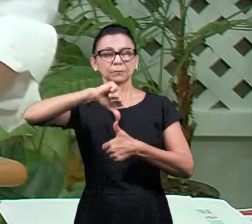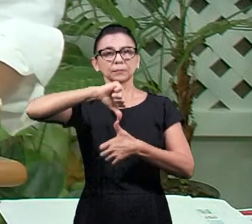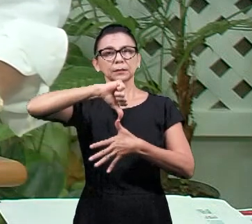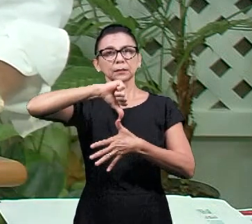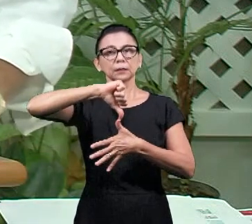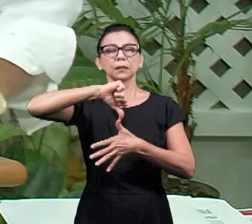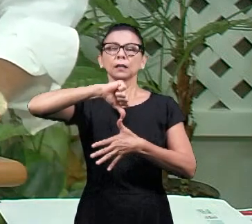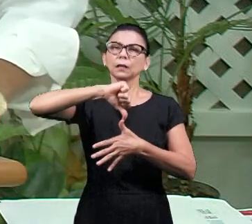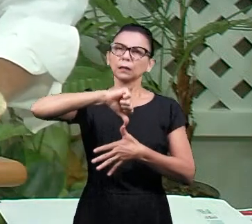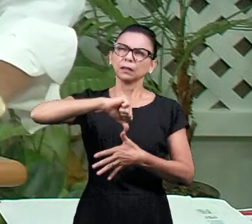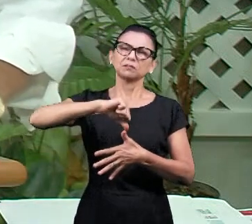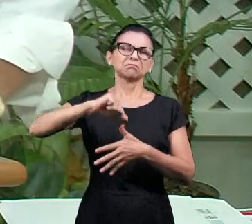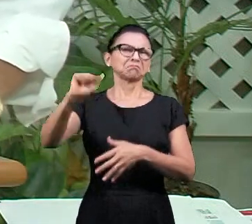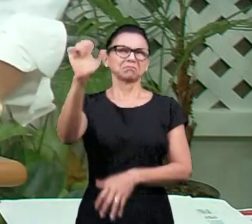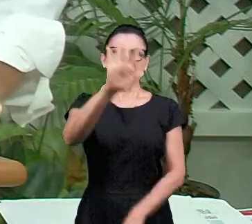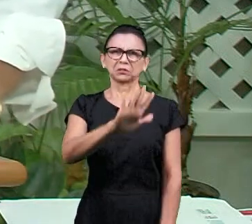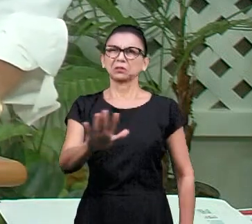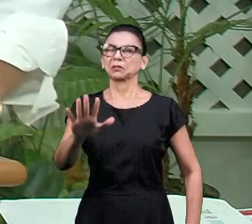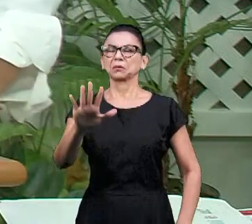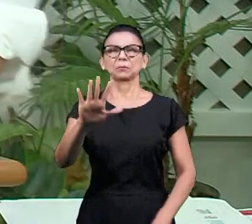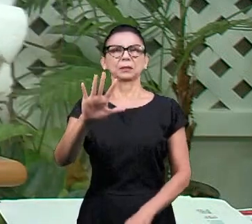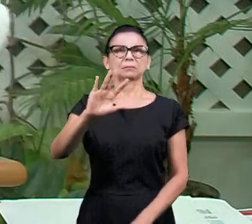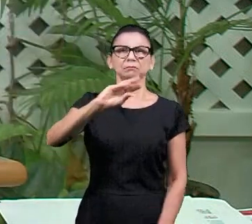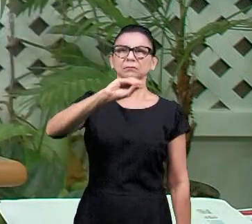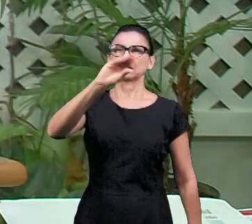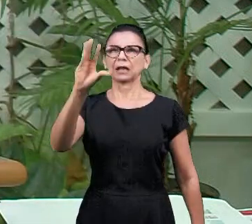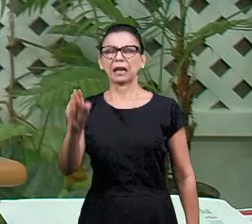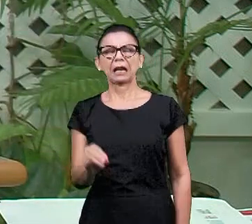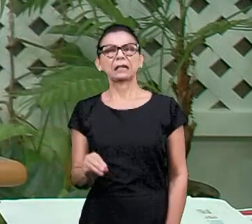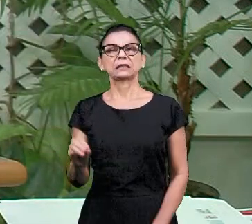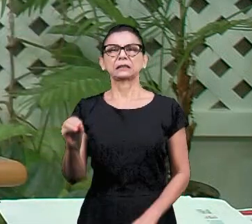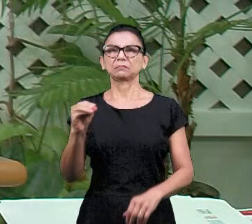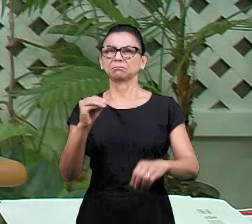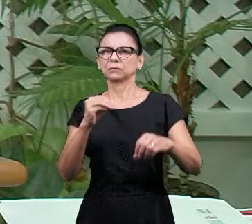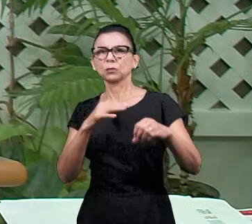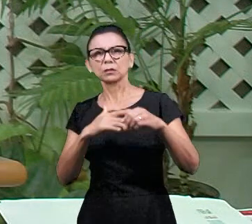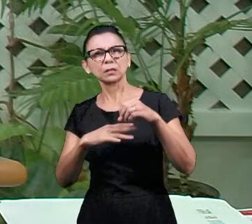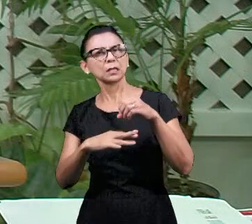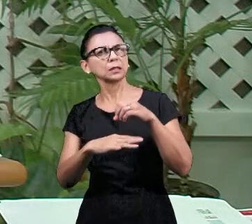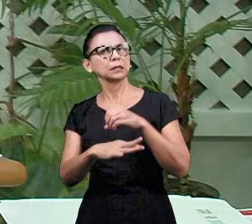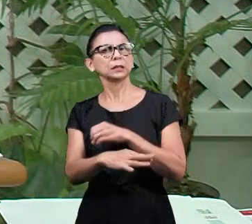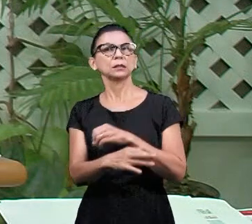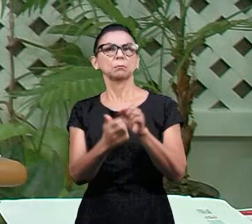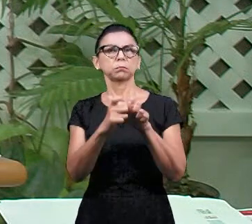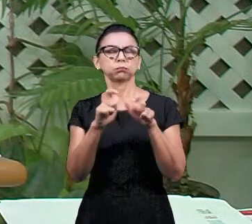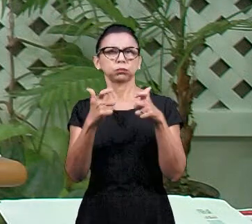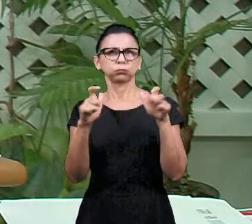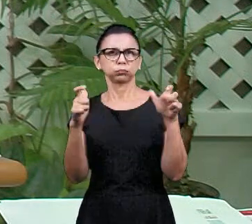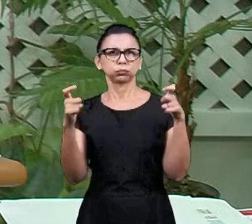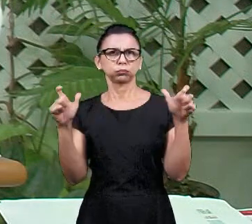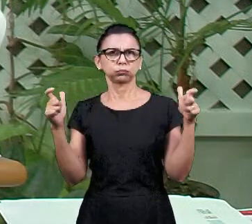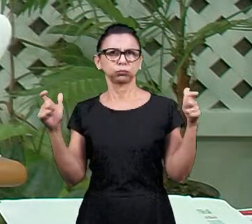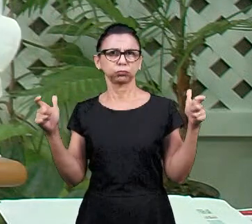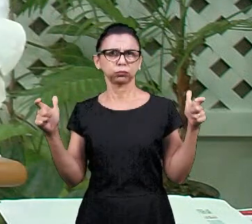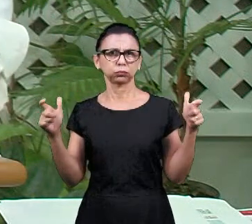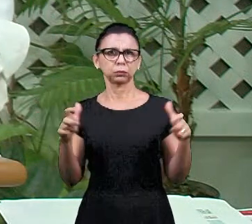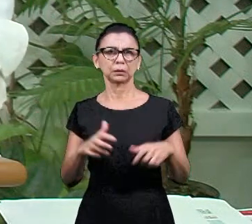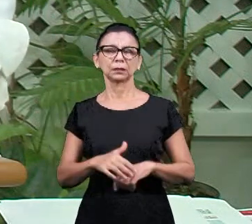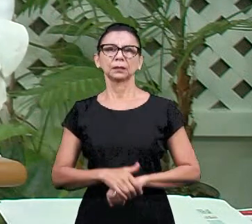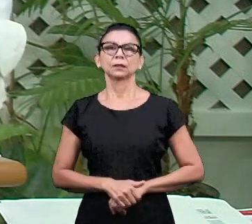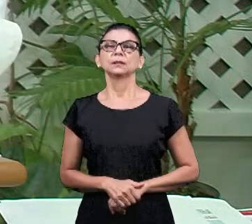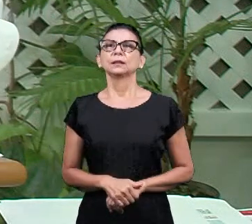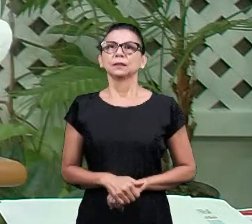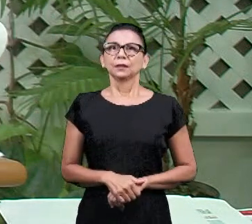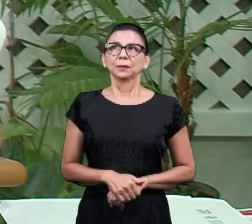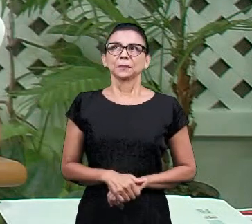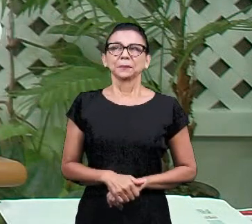autres qui sont en Europe, Asie, Afrique, Océanie, nous avons un grand groupe